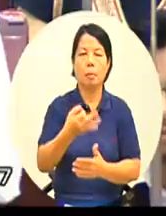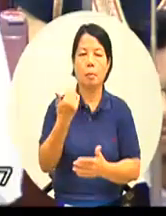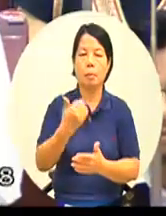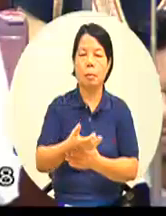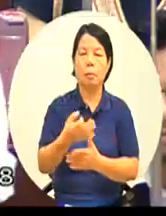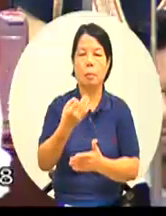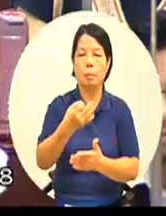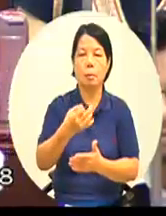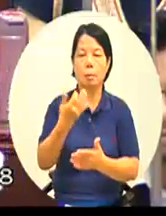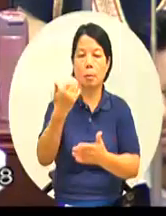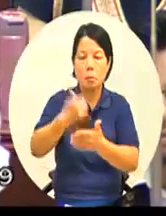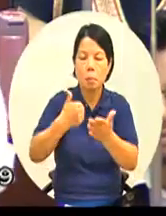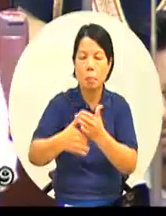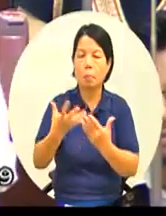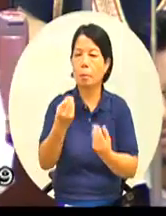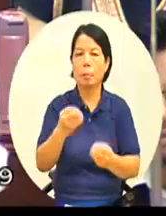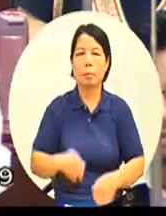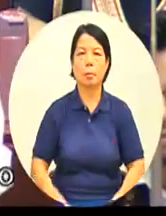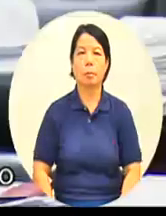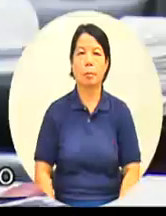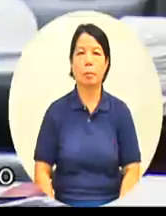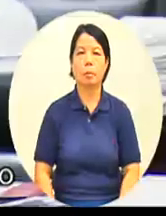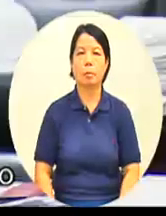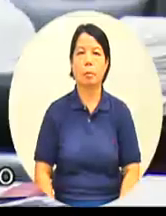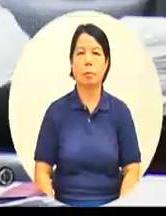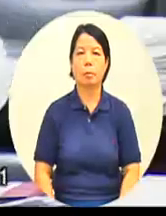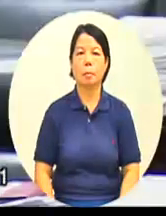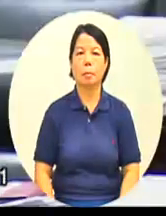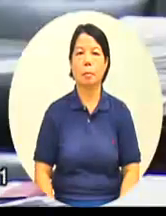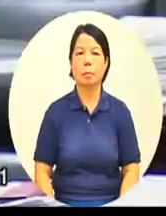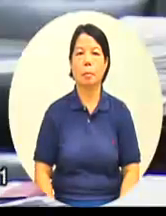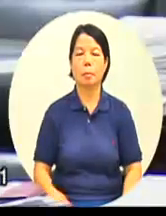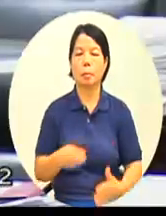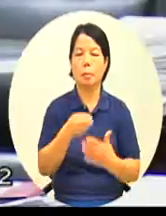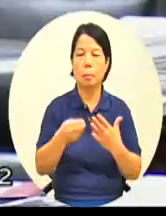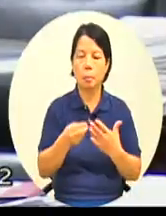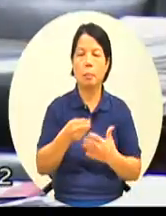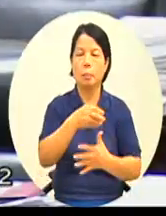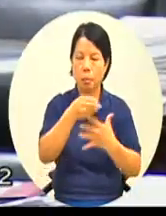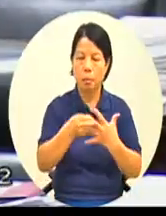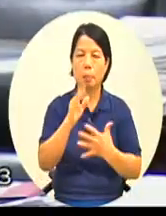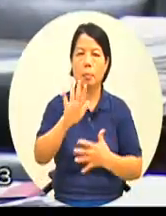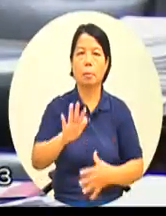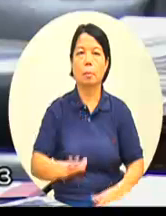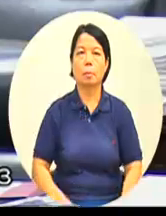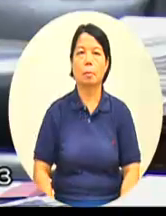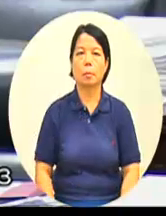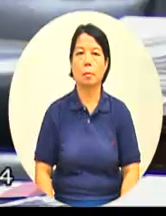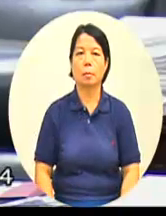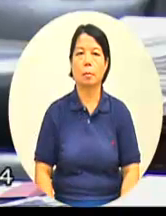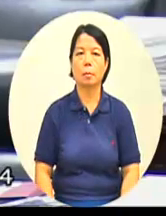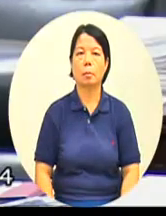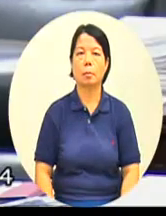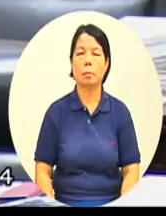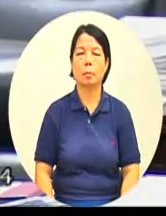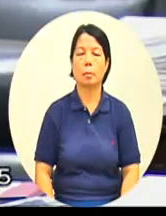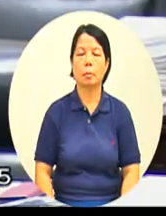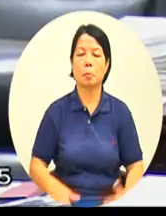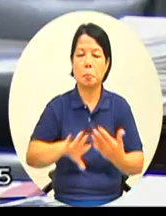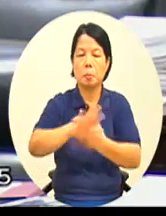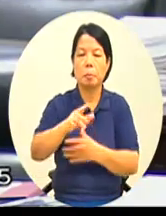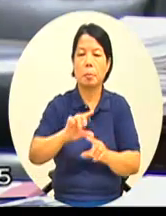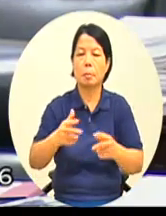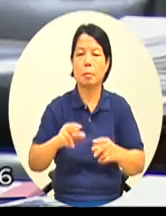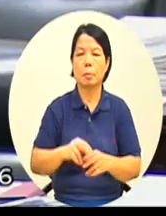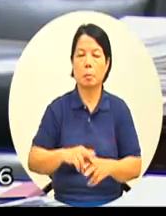少， 只是层级降了一级而已嘛， 降低对， 从局到处嘛，那其他都没有改变嘛。 还有